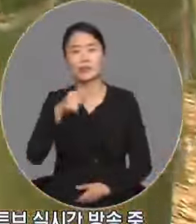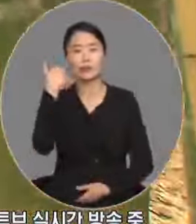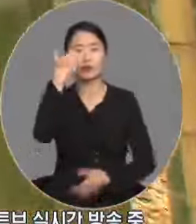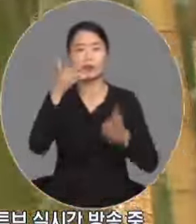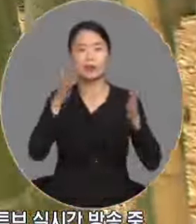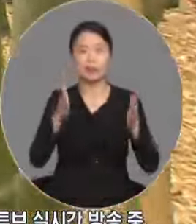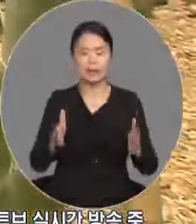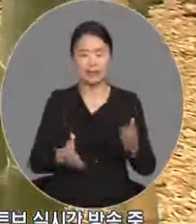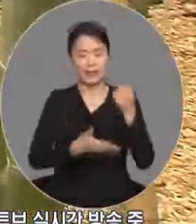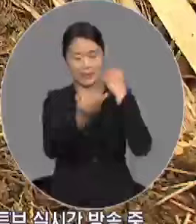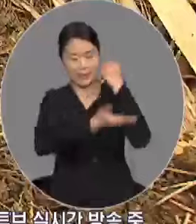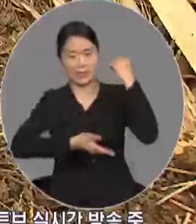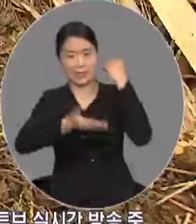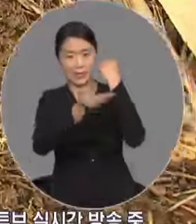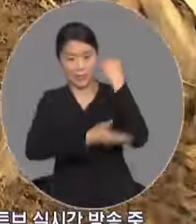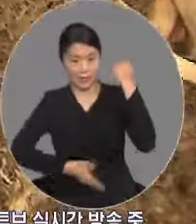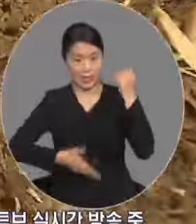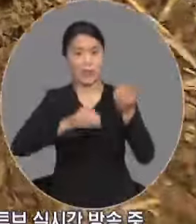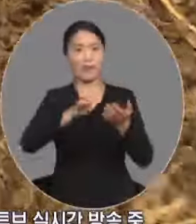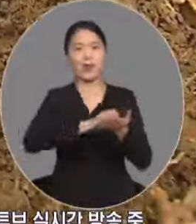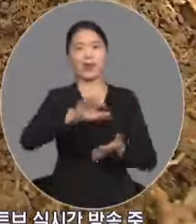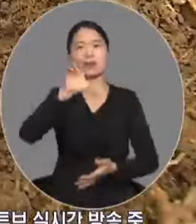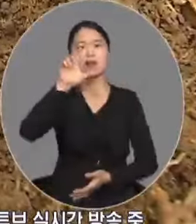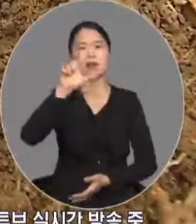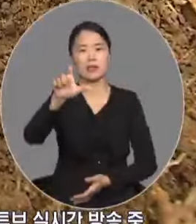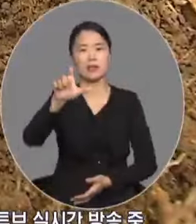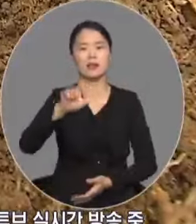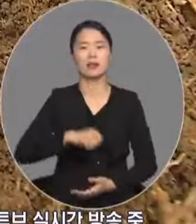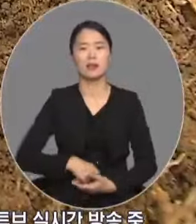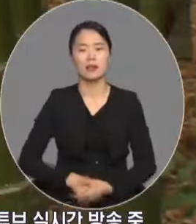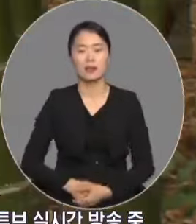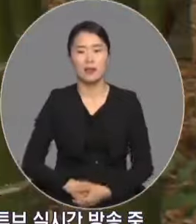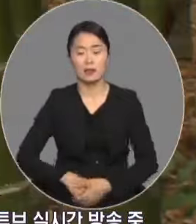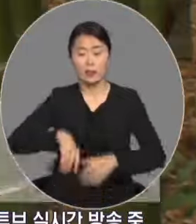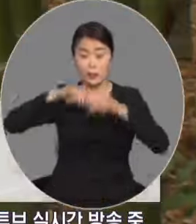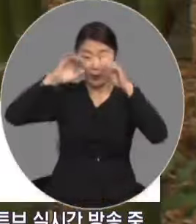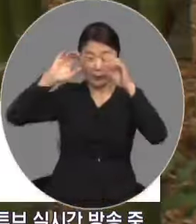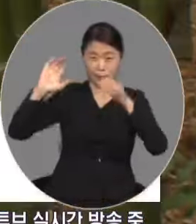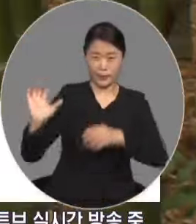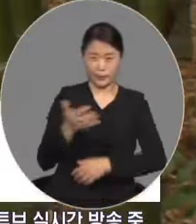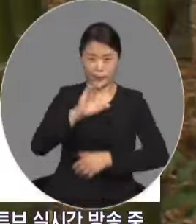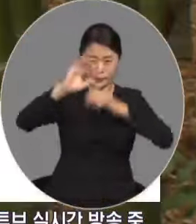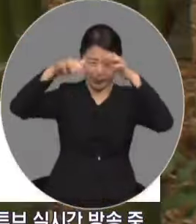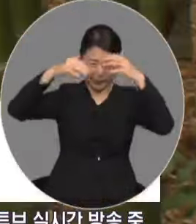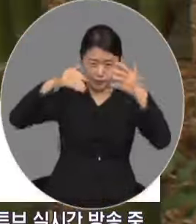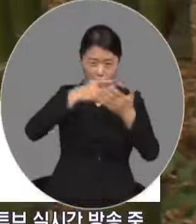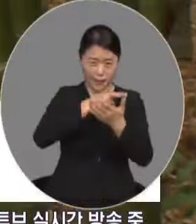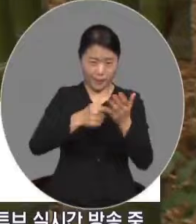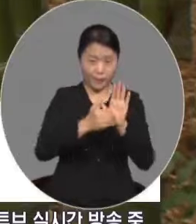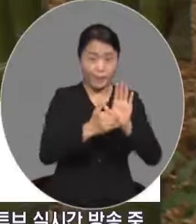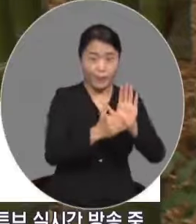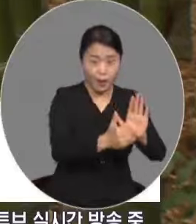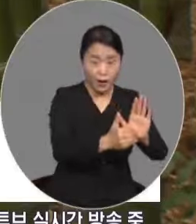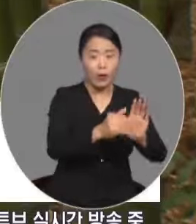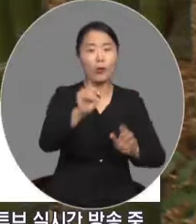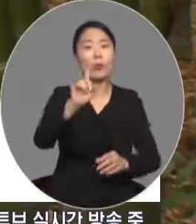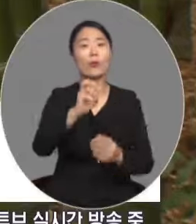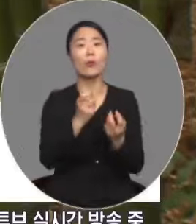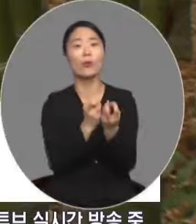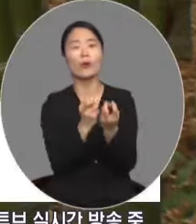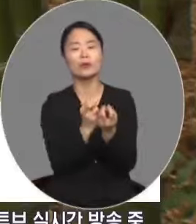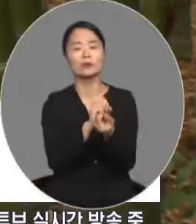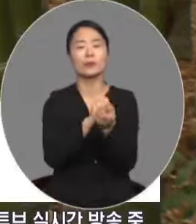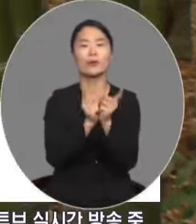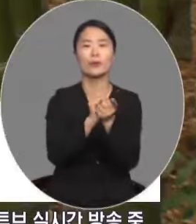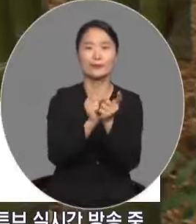만에 잘려나간 죽순이 15점에 이릅니다. 태풍이나 바람의 피해를 갖다가 버티기 위해서는 서로 같이